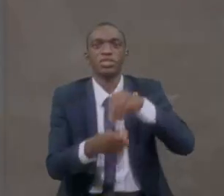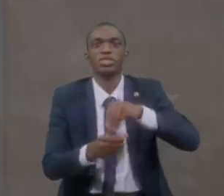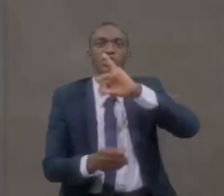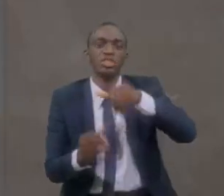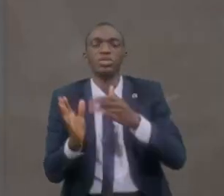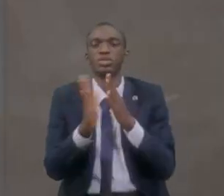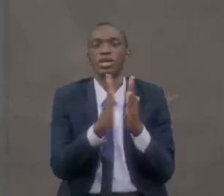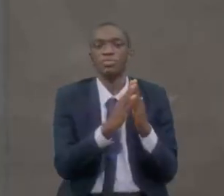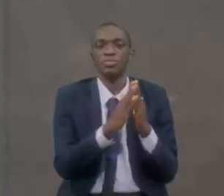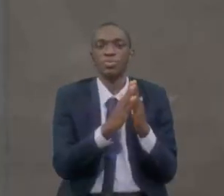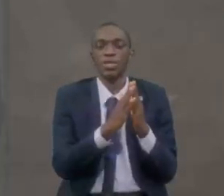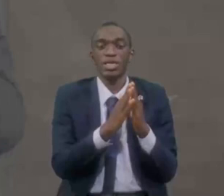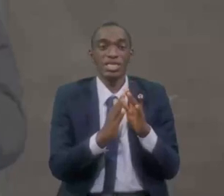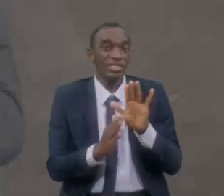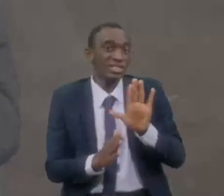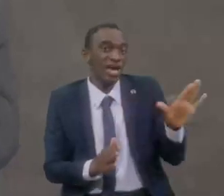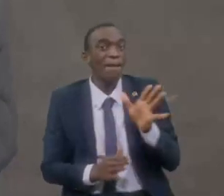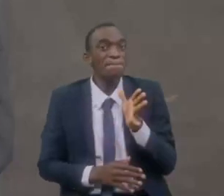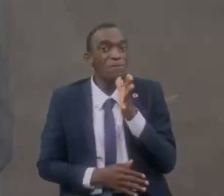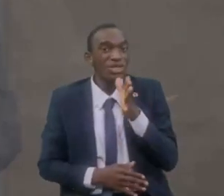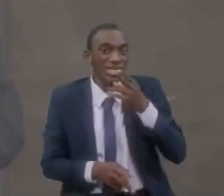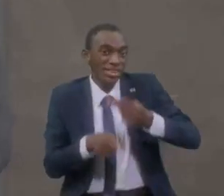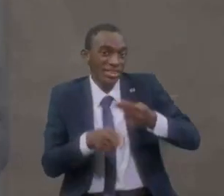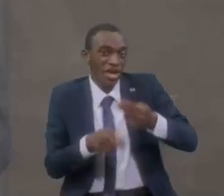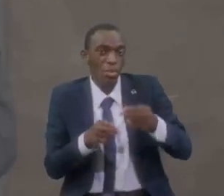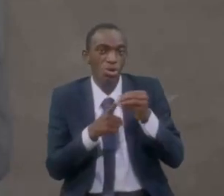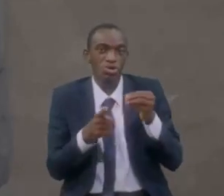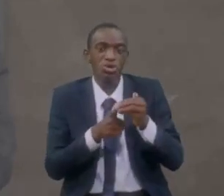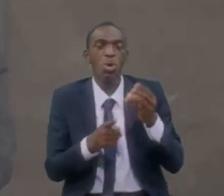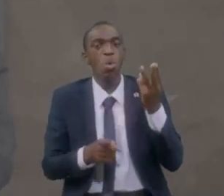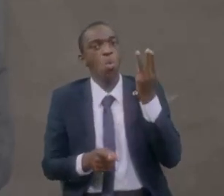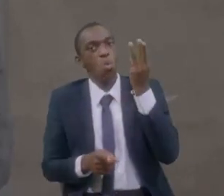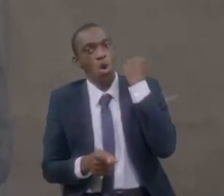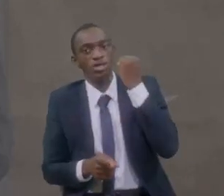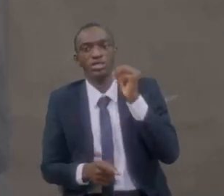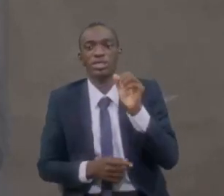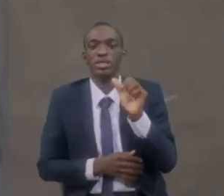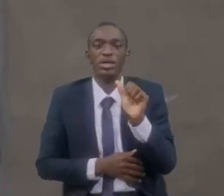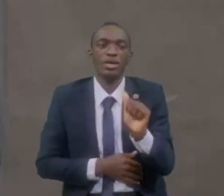Sa mère s'appelait Abi, fille de Zacharie.